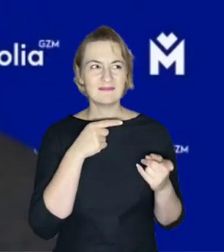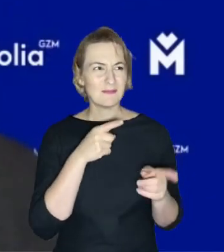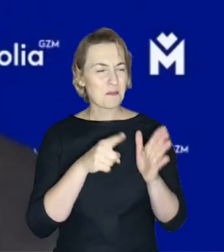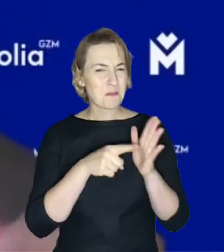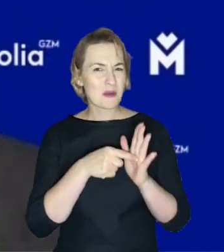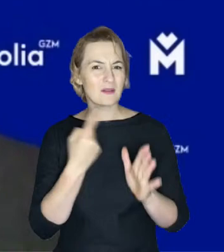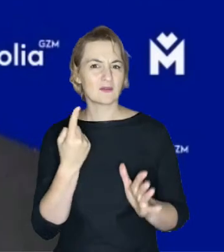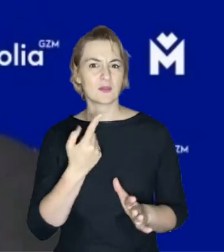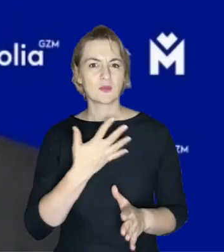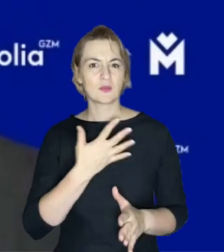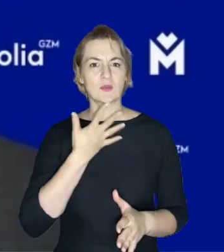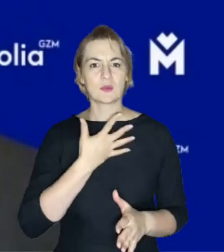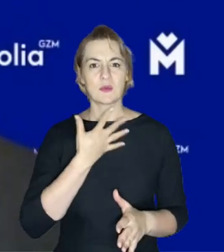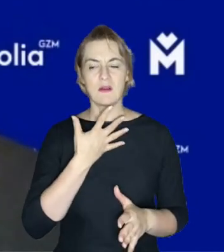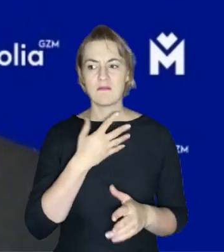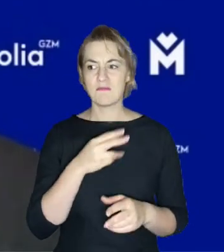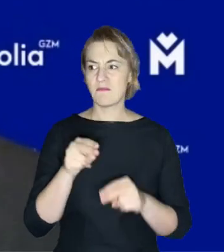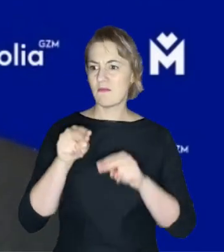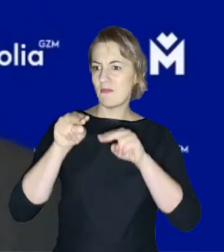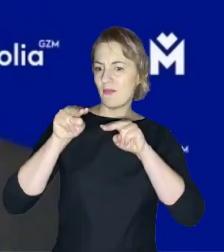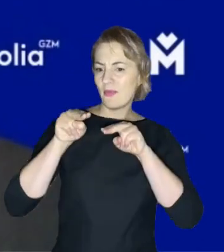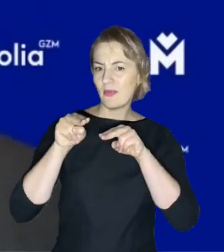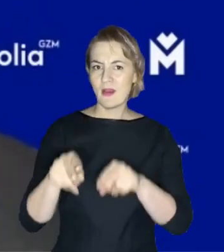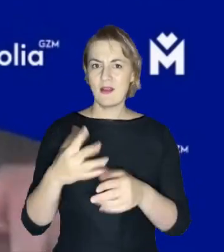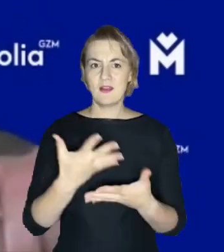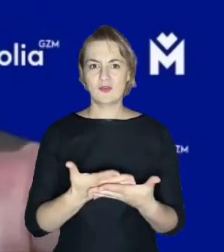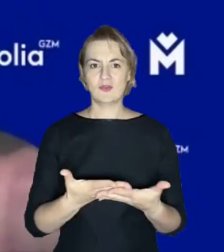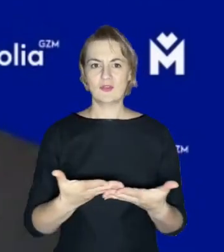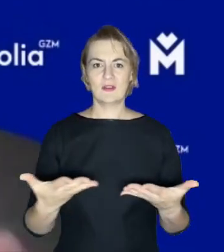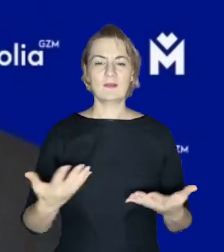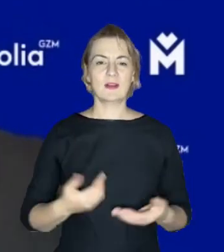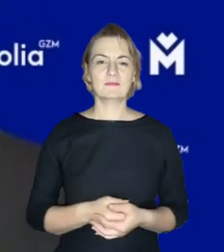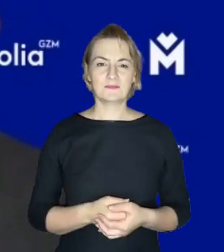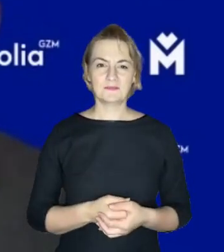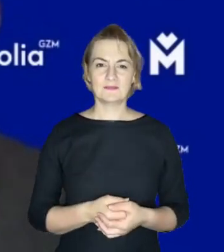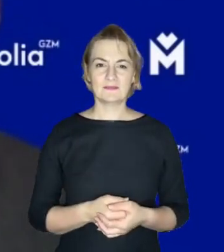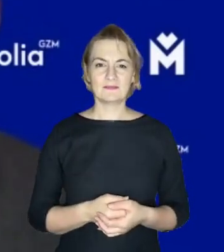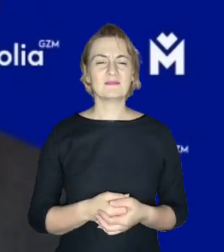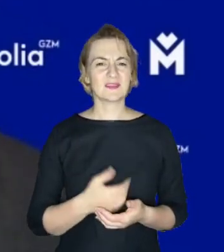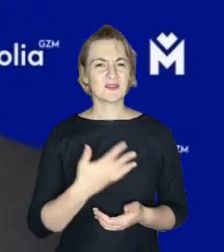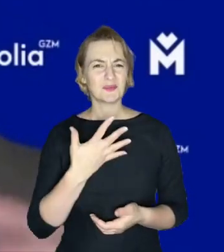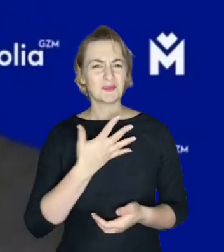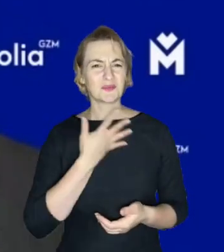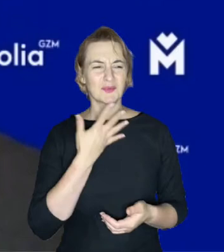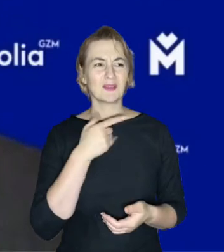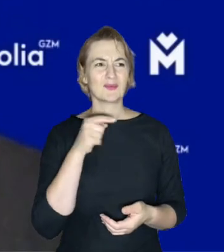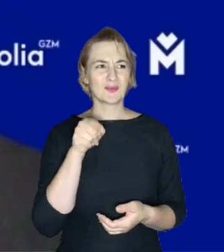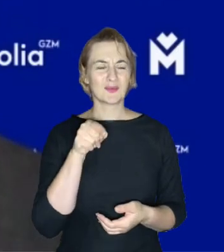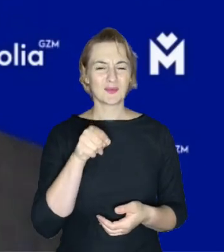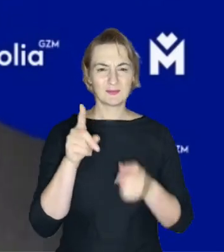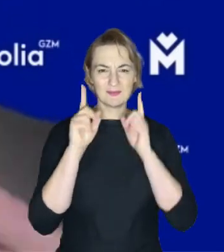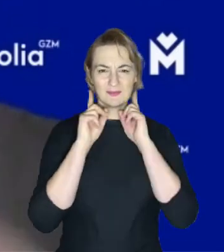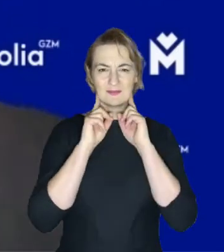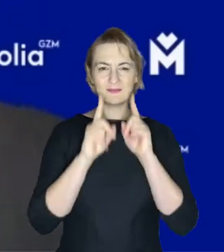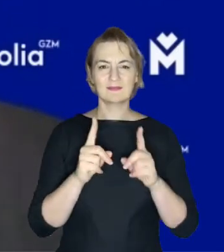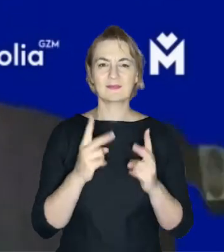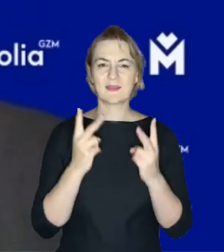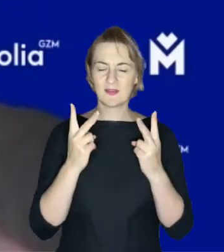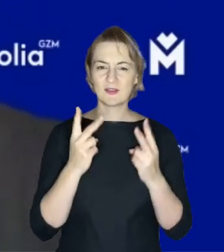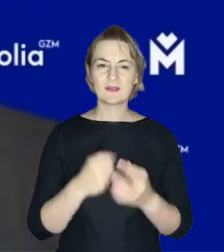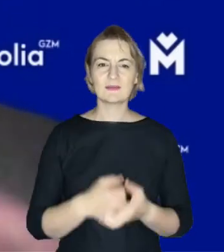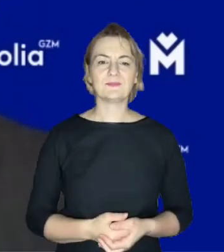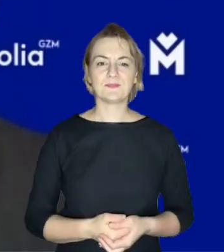pierwszy poczuła się częścią biosfery. I to mi się wydaje kluczowe, że my